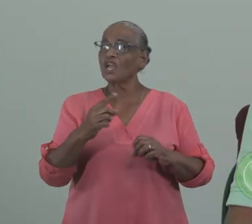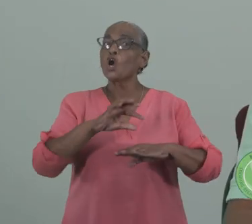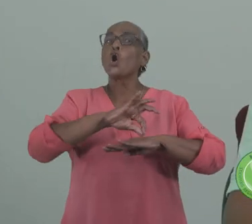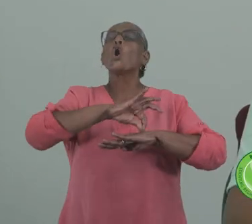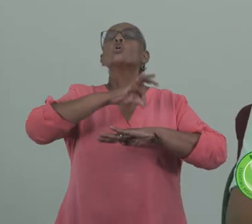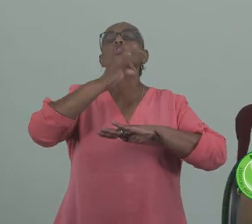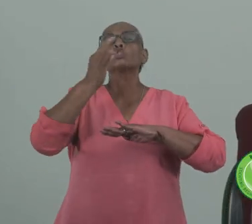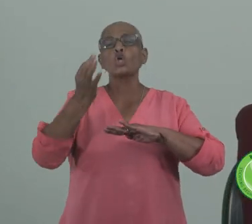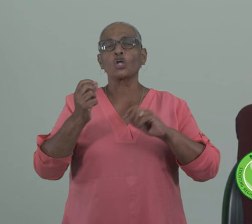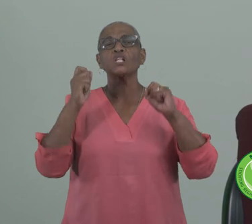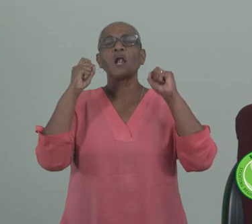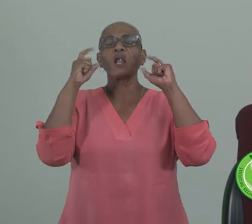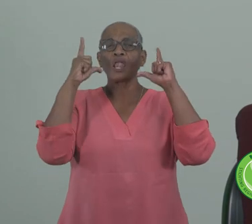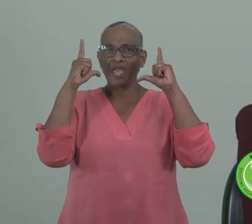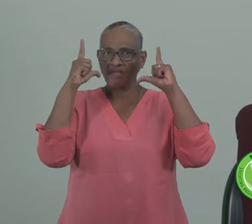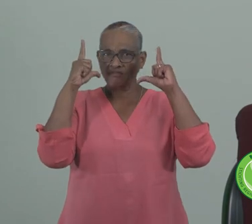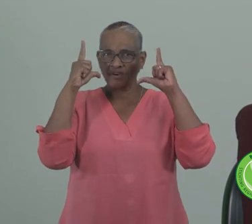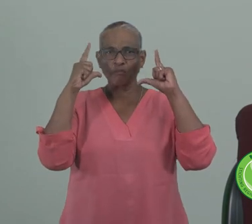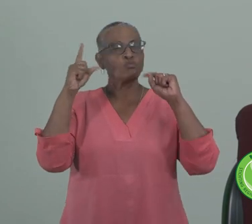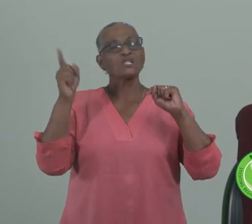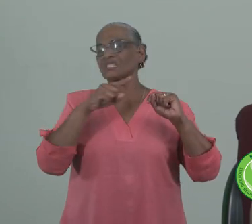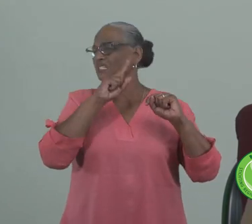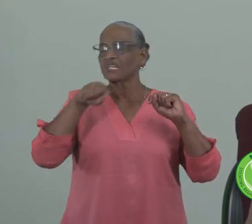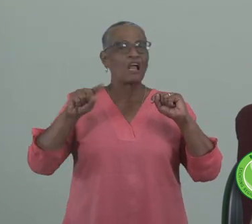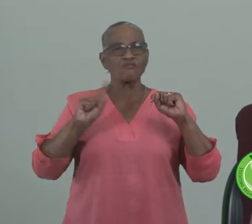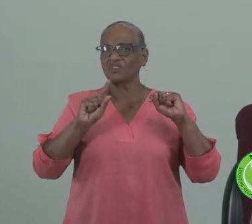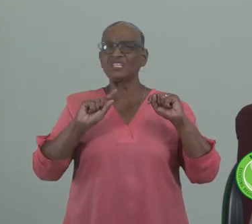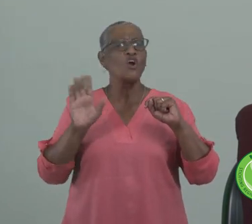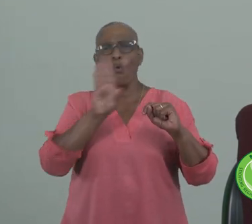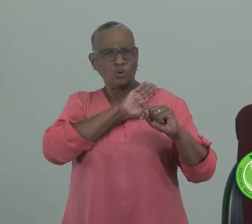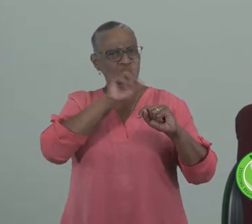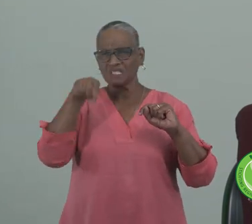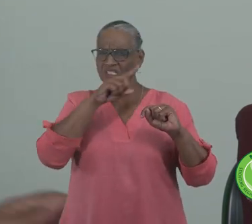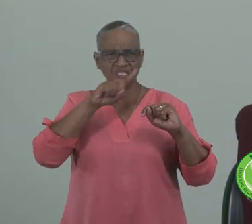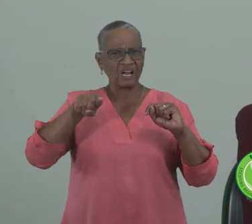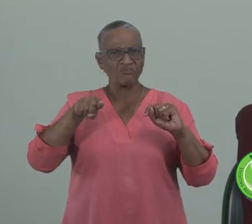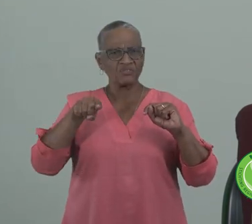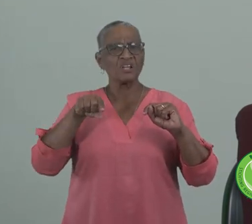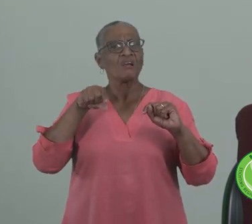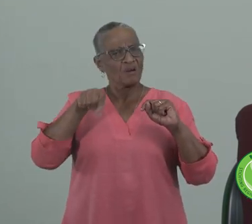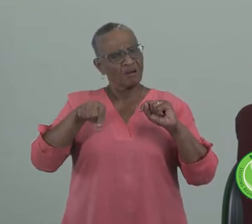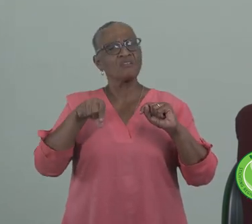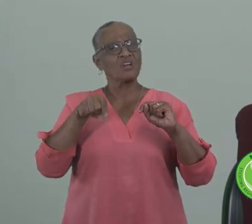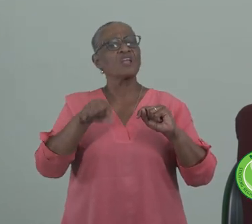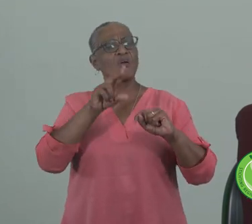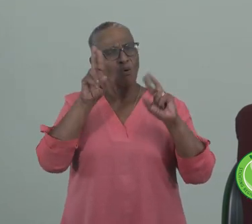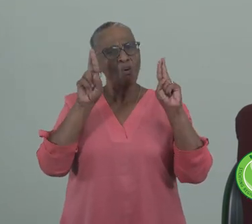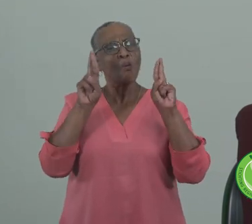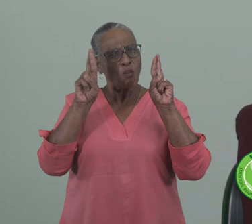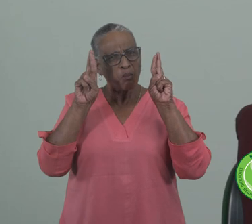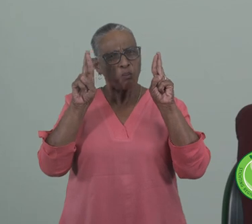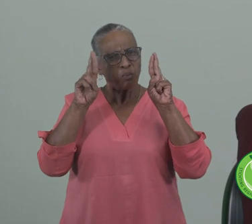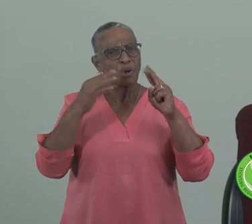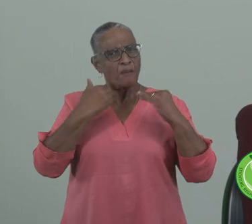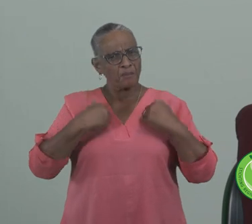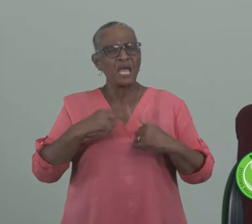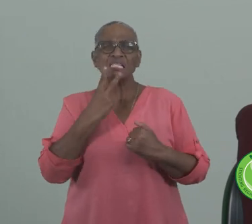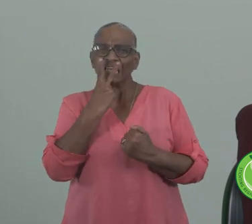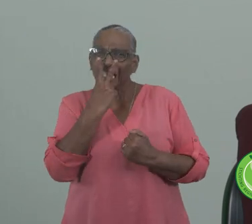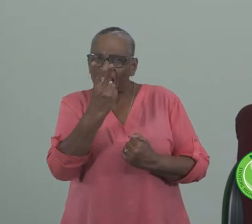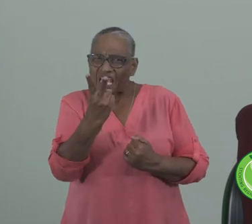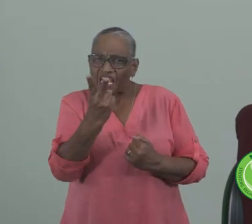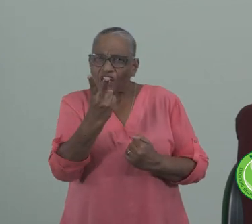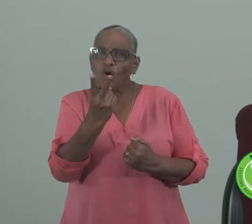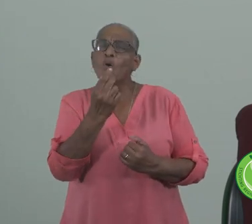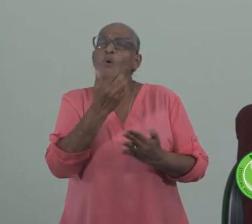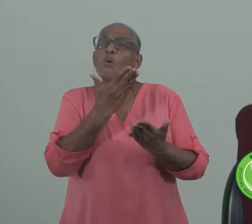hoor. Gezond leven moet geen straf zijn. Het is ook geen straf. Praat. Ik hoop dat de